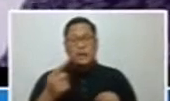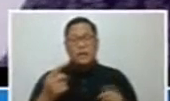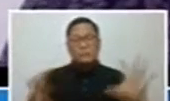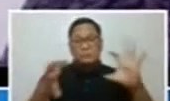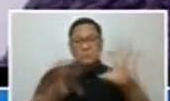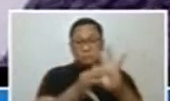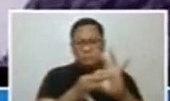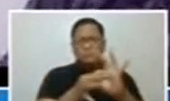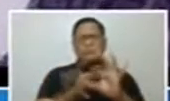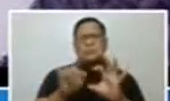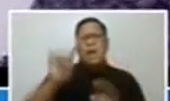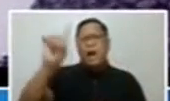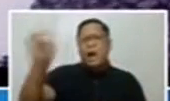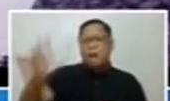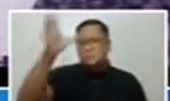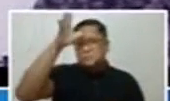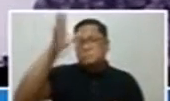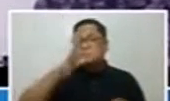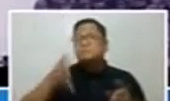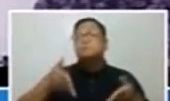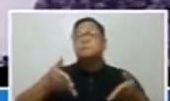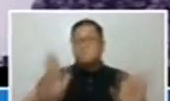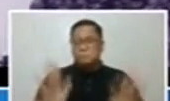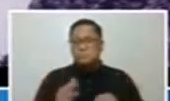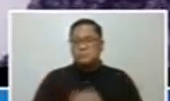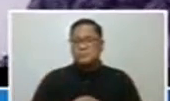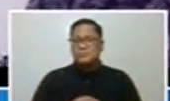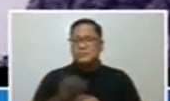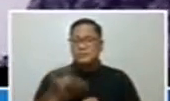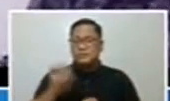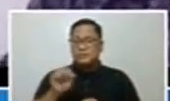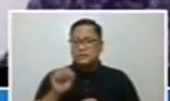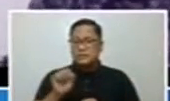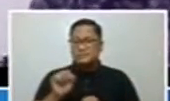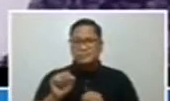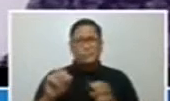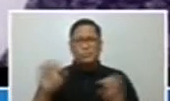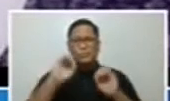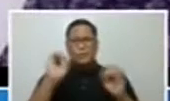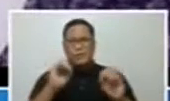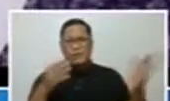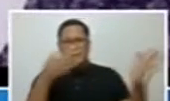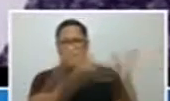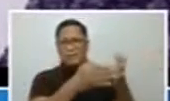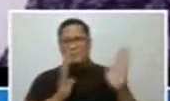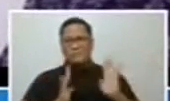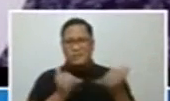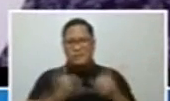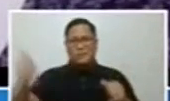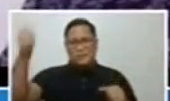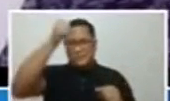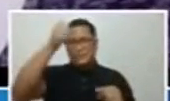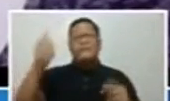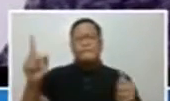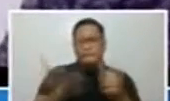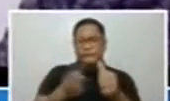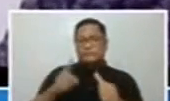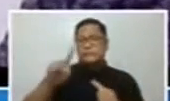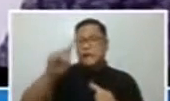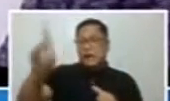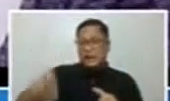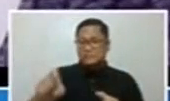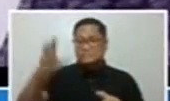the eagerness na ma-contain nga yung spread, siyempre yung kapitan doon, very resourceful